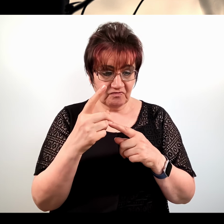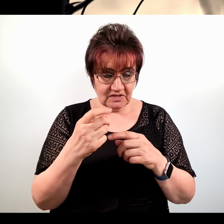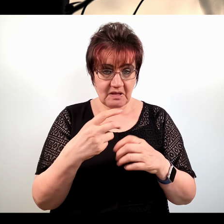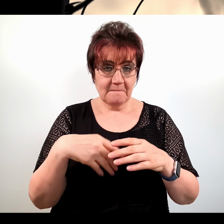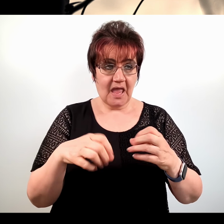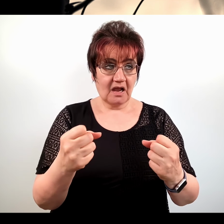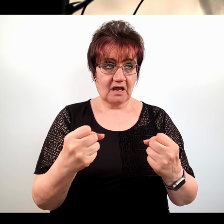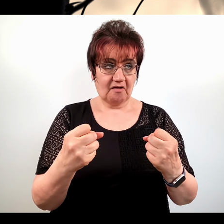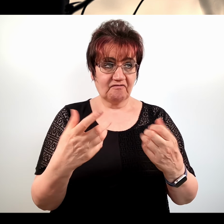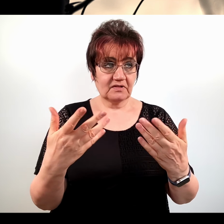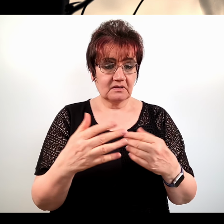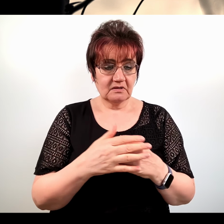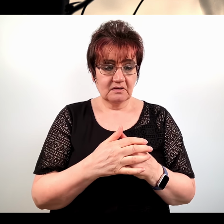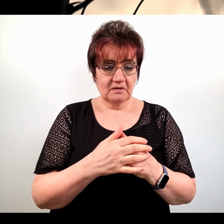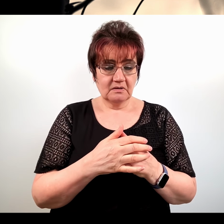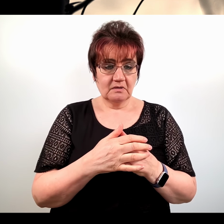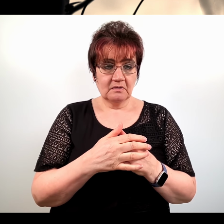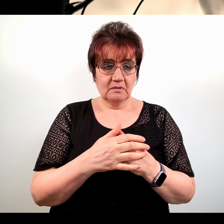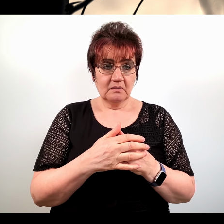wieder zu Kräften kommen.